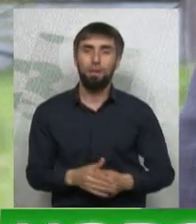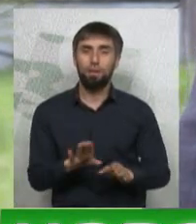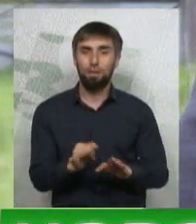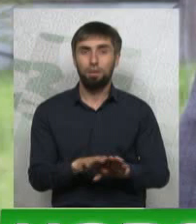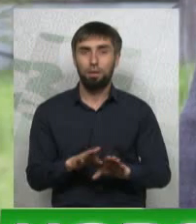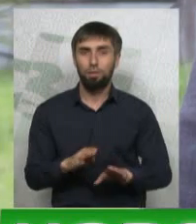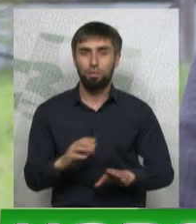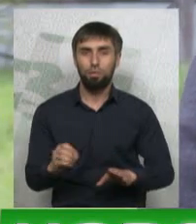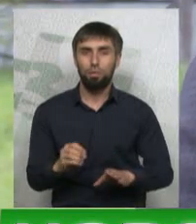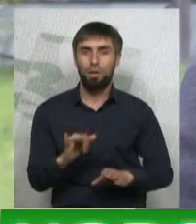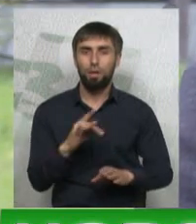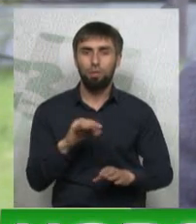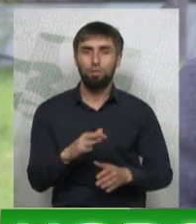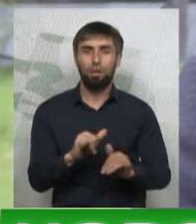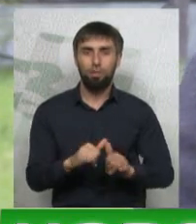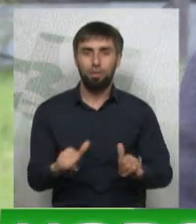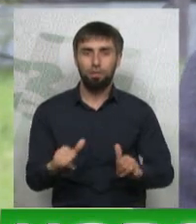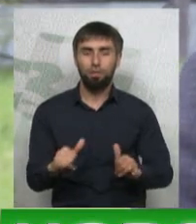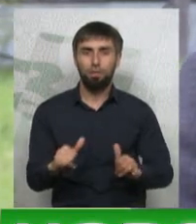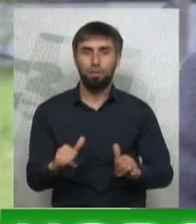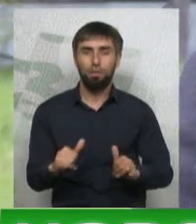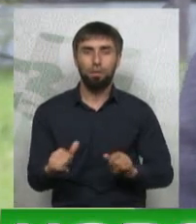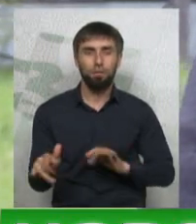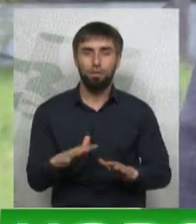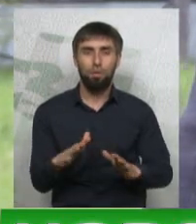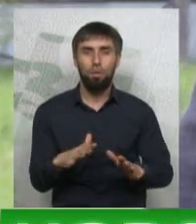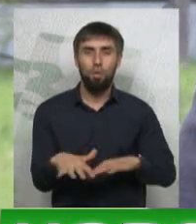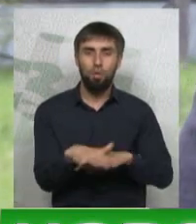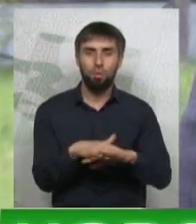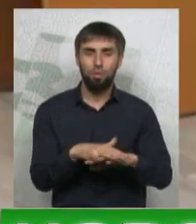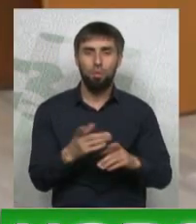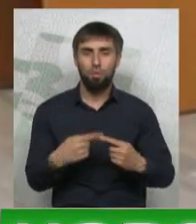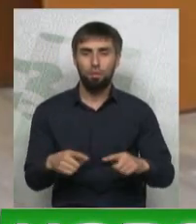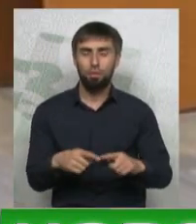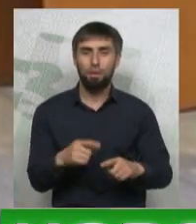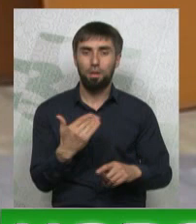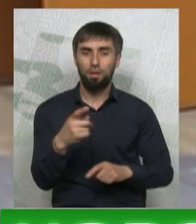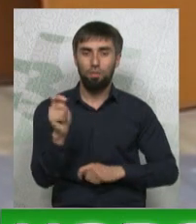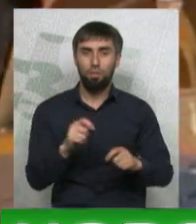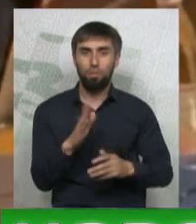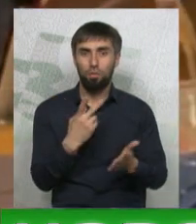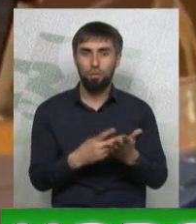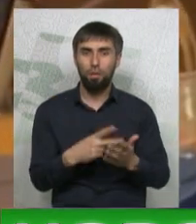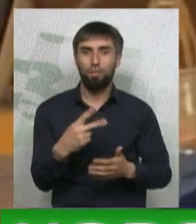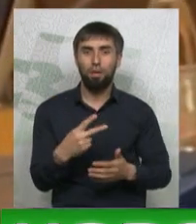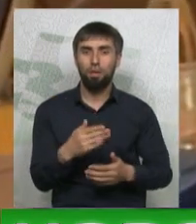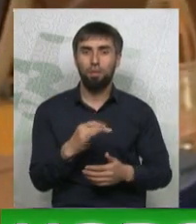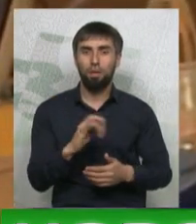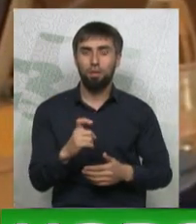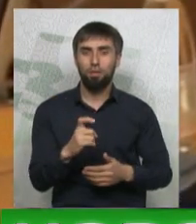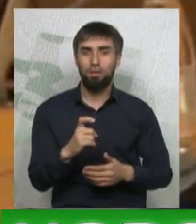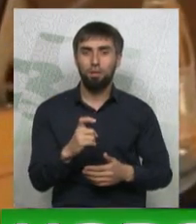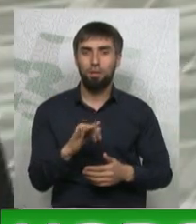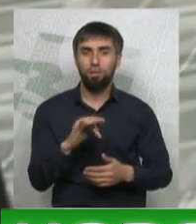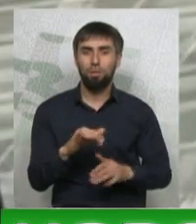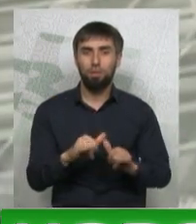также институтами развития, деловыми общественными организациями. На форуме будут представлены 20 федеральных институтов